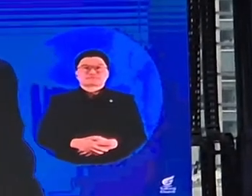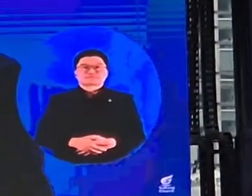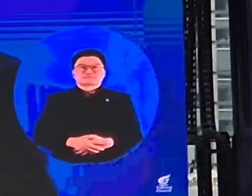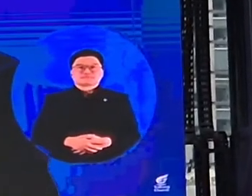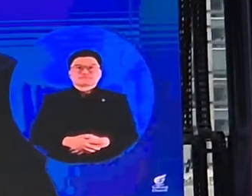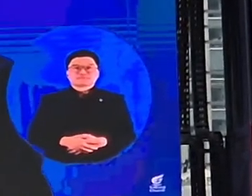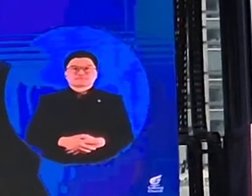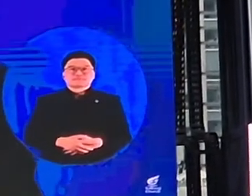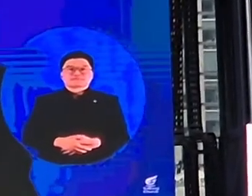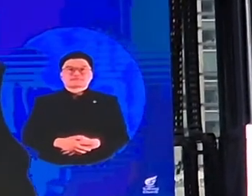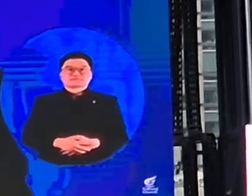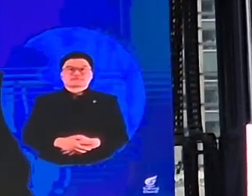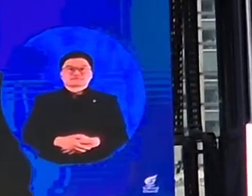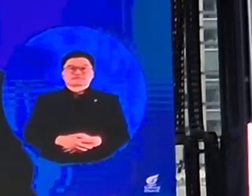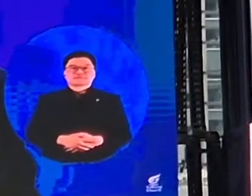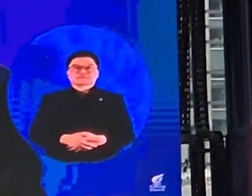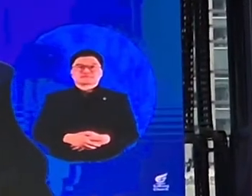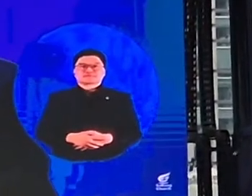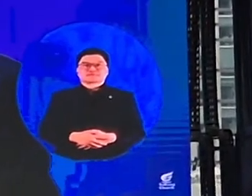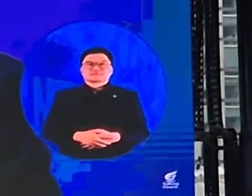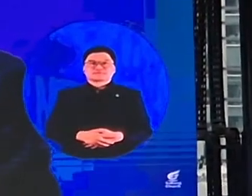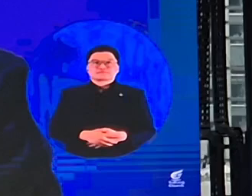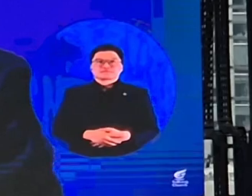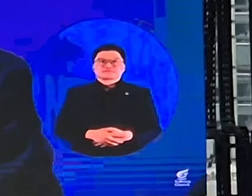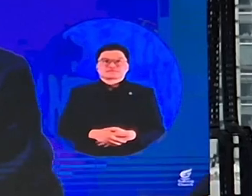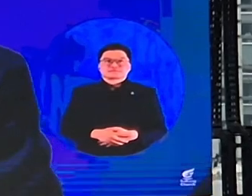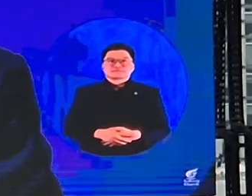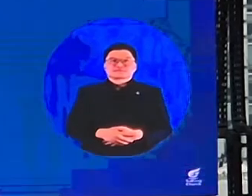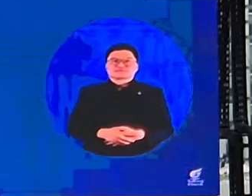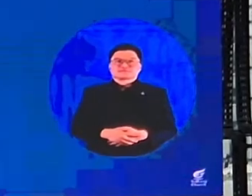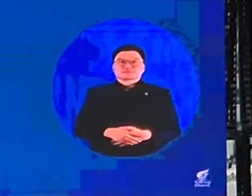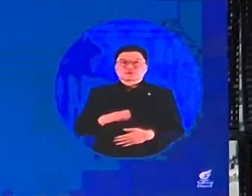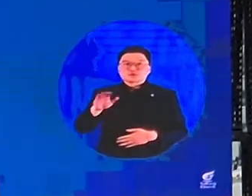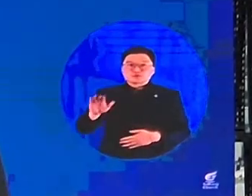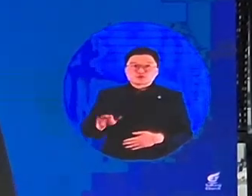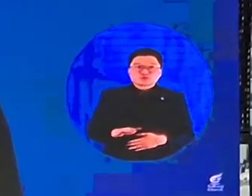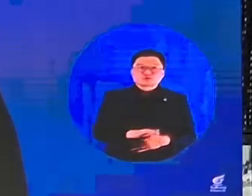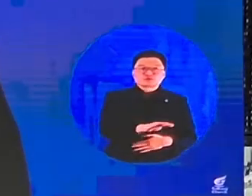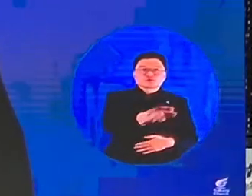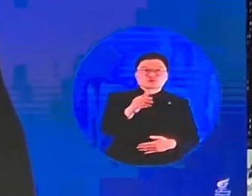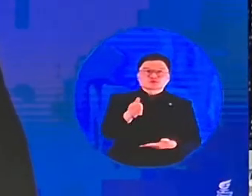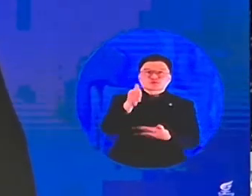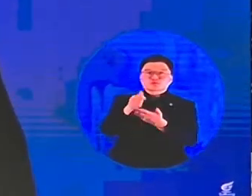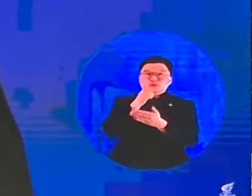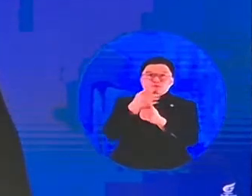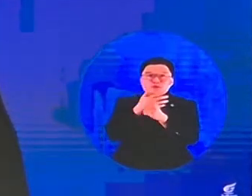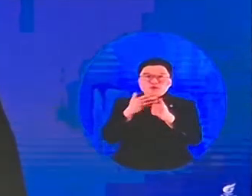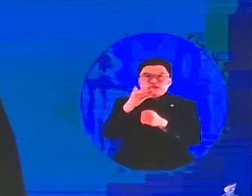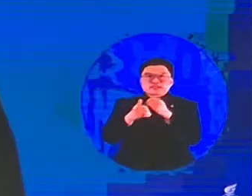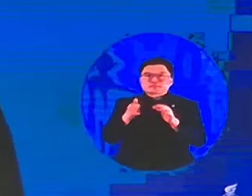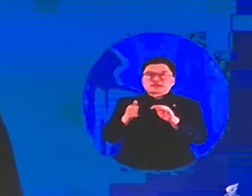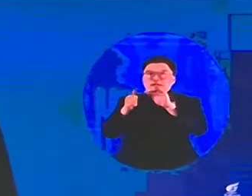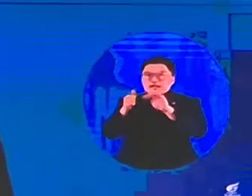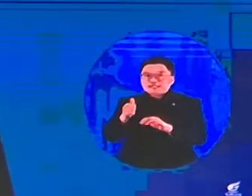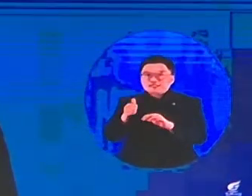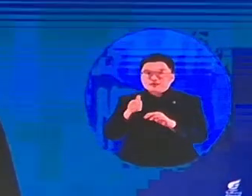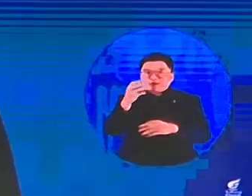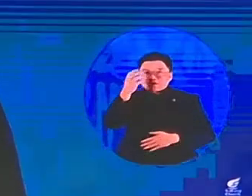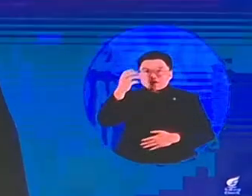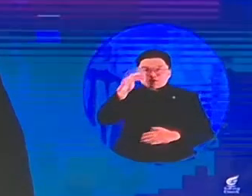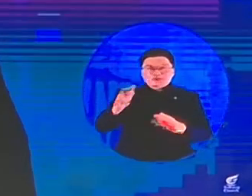Savior unites us into one family of God. 우리 주님의 보혈로 하나님 안에서 영적 가족이 되었음을